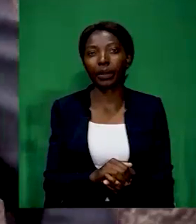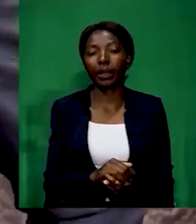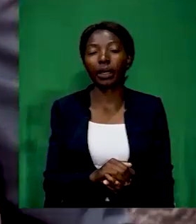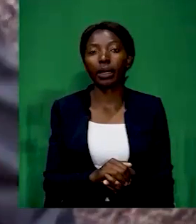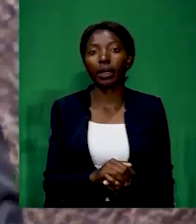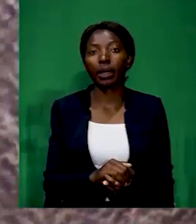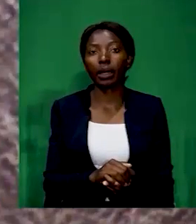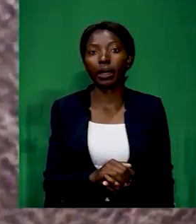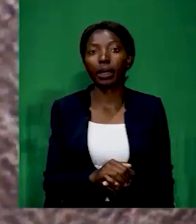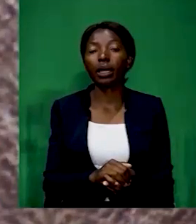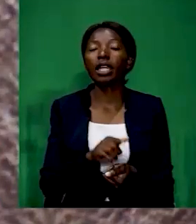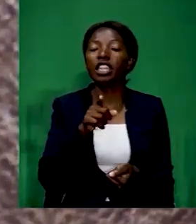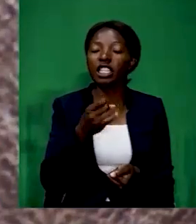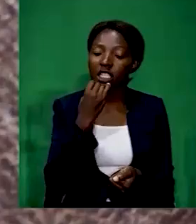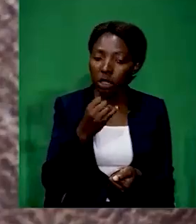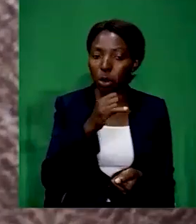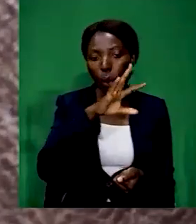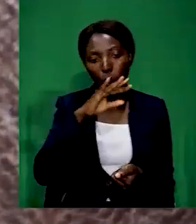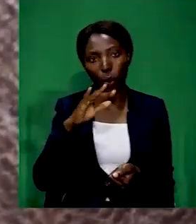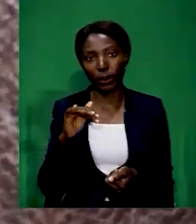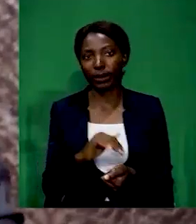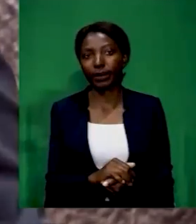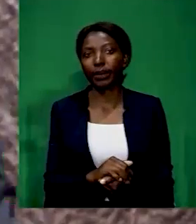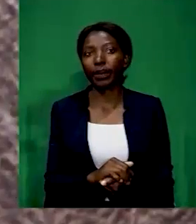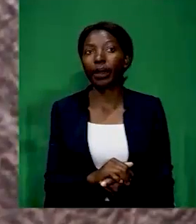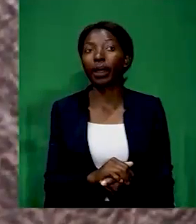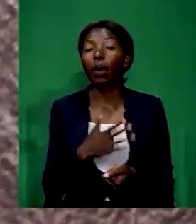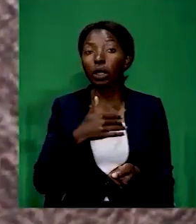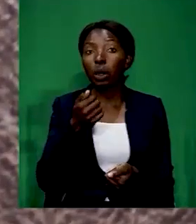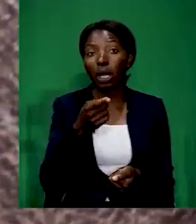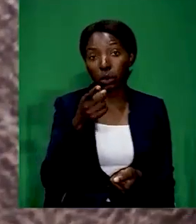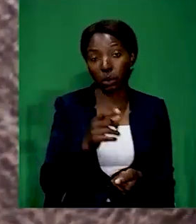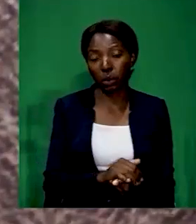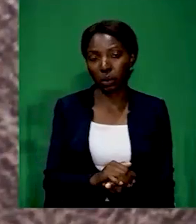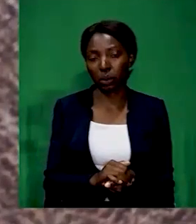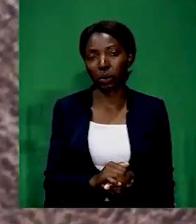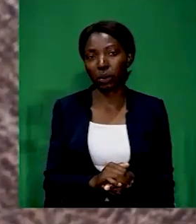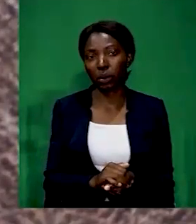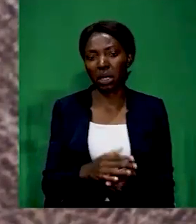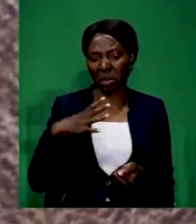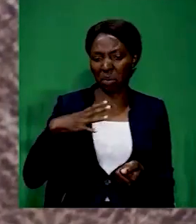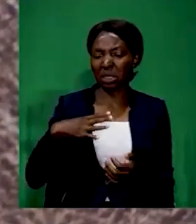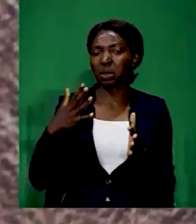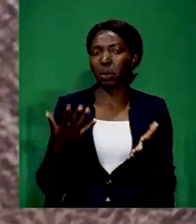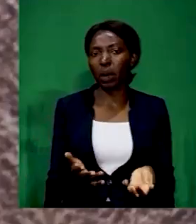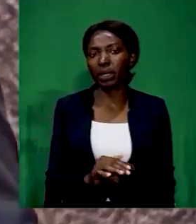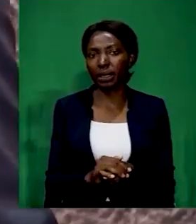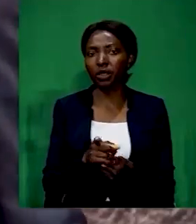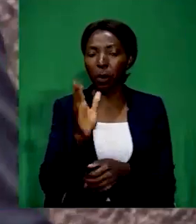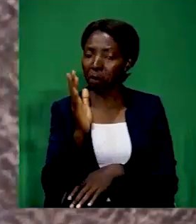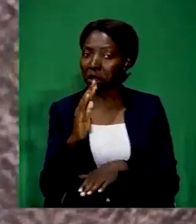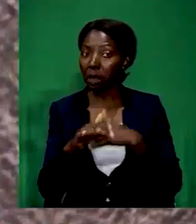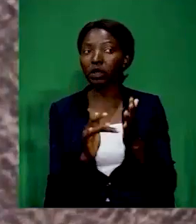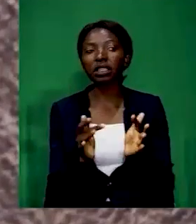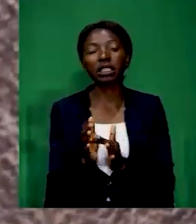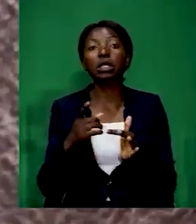mutauri anoti hei mvura but ndokumbira kubvunza kuti ko zvine basa rei ko handi waparidzirwa Jesu